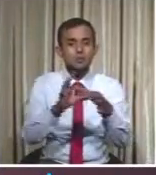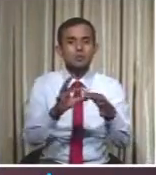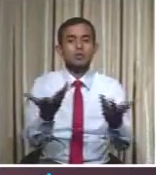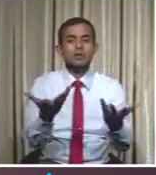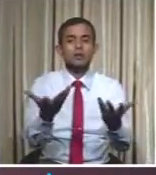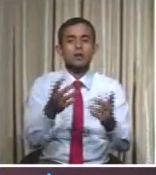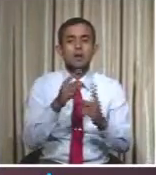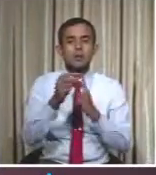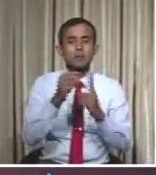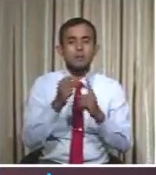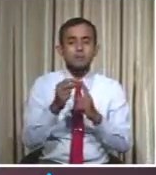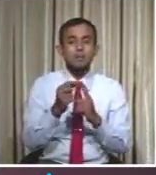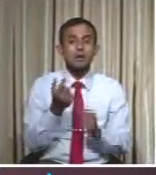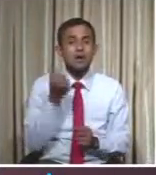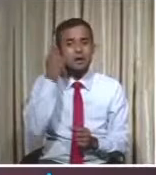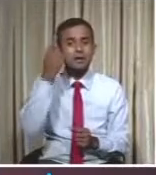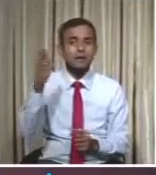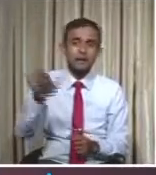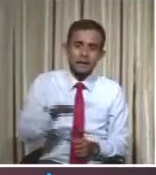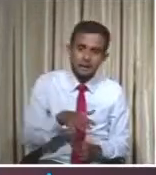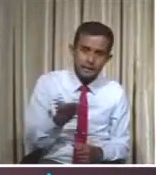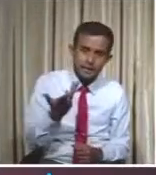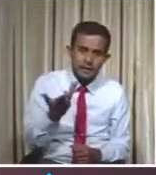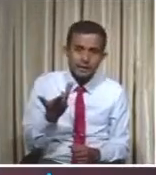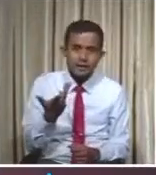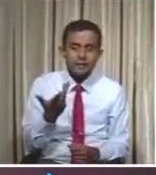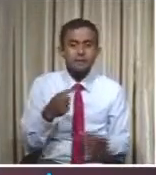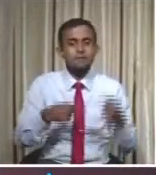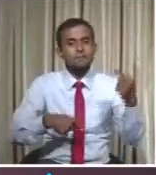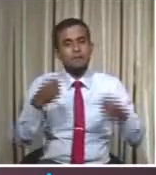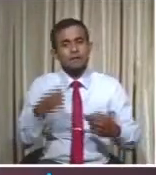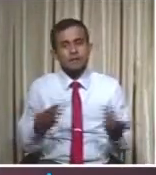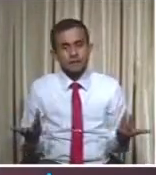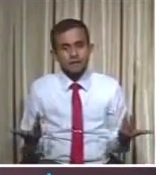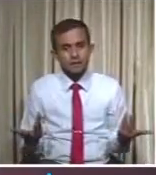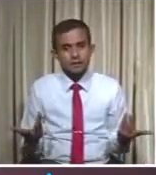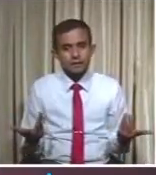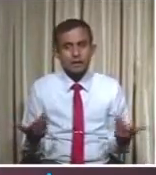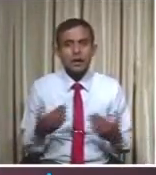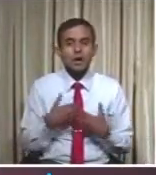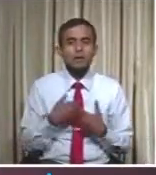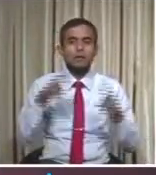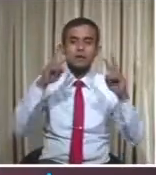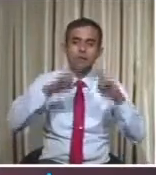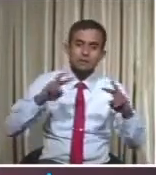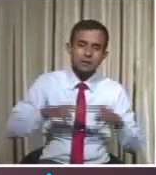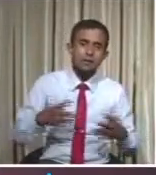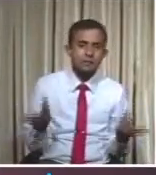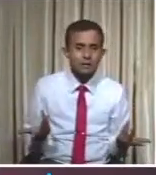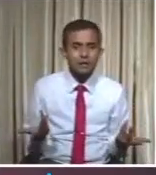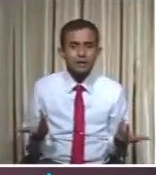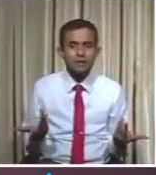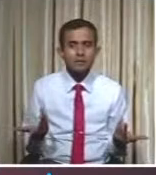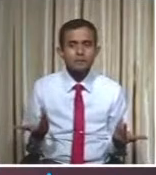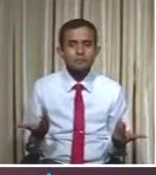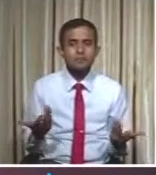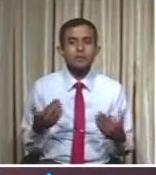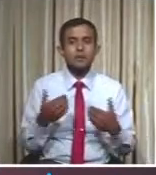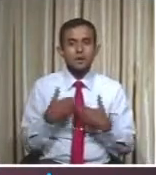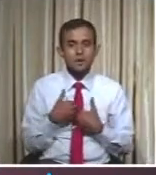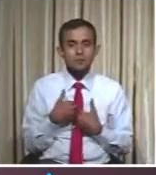නැහැ පාර්ලිමේන්තුවට ඒ යෝජනා එන්නේත් නැහැ ඒවා විවාද කරන්නේත් නැහැ අපි අධීක්ෂණයට ගන්නෙත් නැහැ අපි